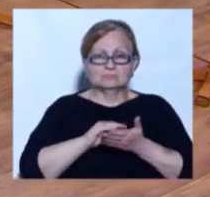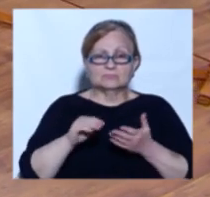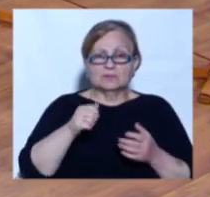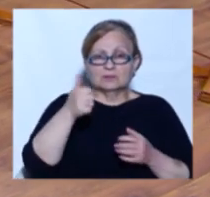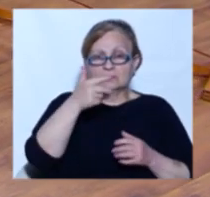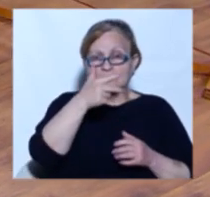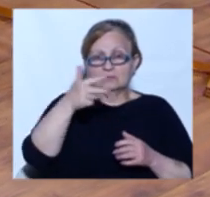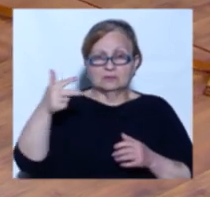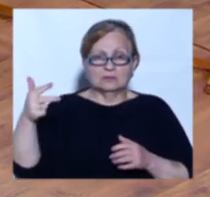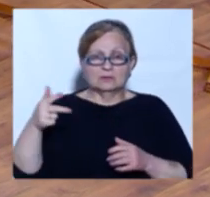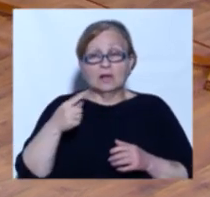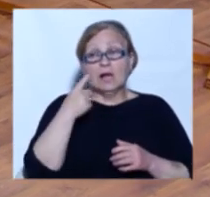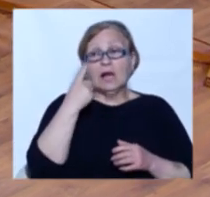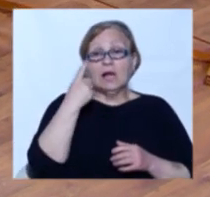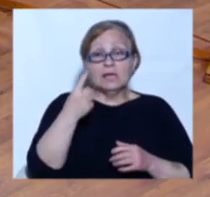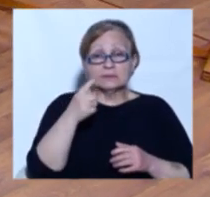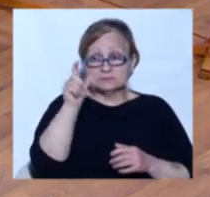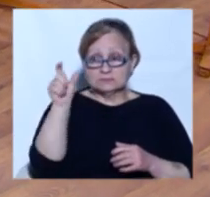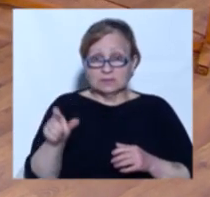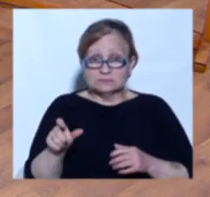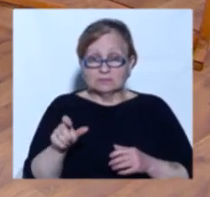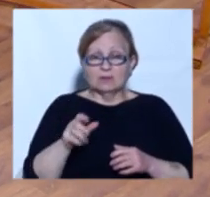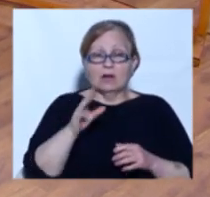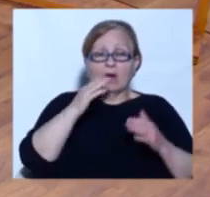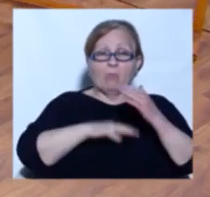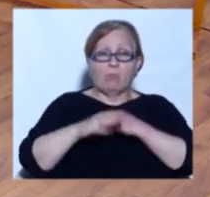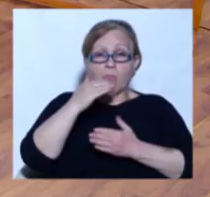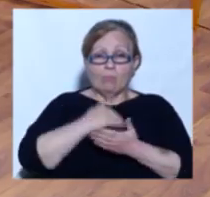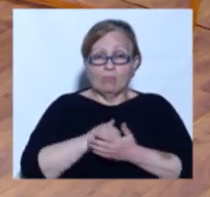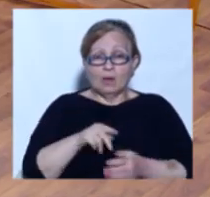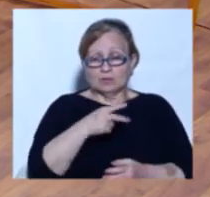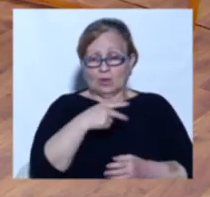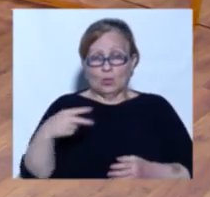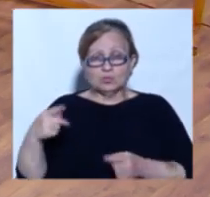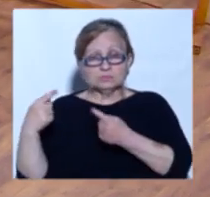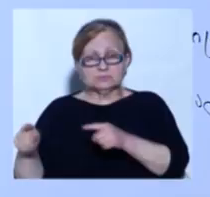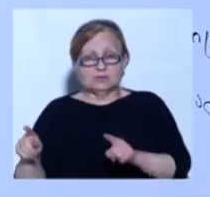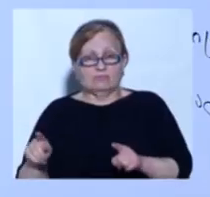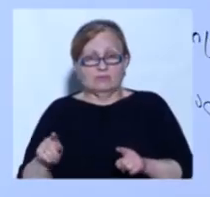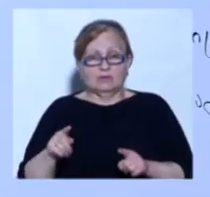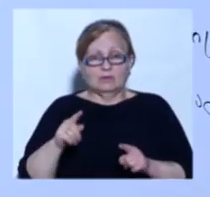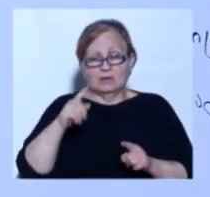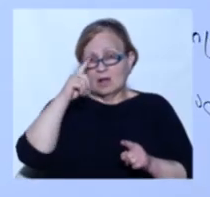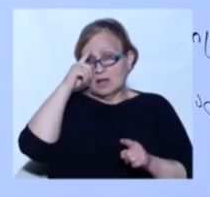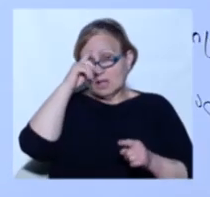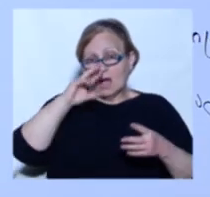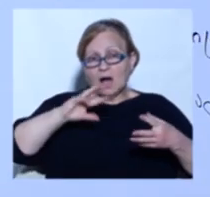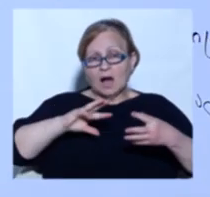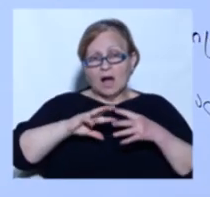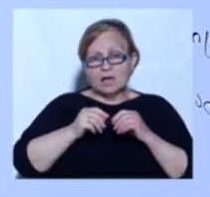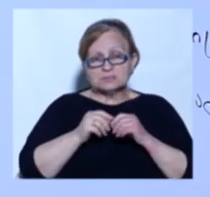სტრიქონს ჰოკუს დაწერდა ერთი პოეტი, შემდგომ ორ სტრიქონს მეორე პოეტი და ეს იყო აზრის